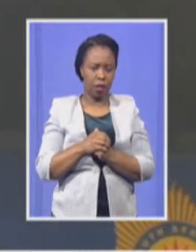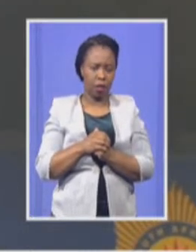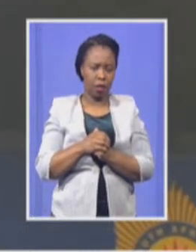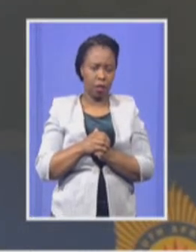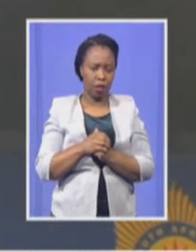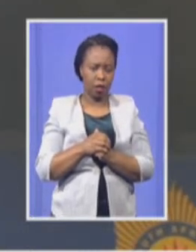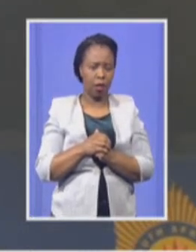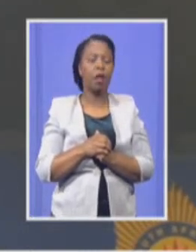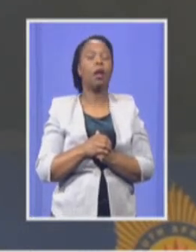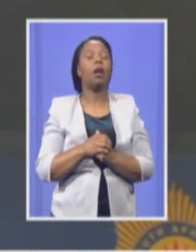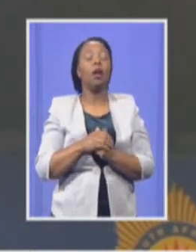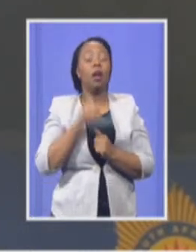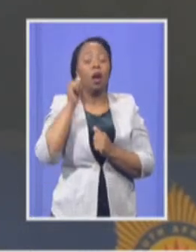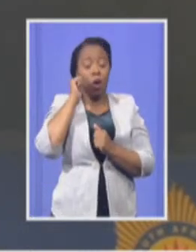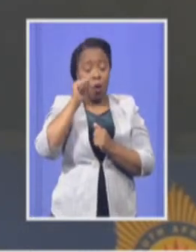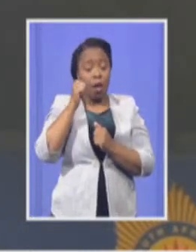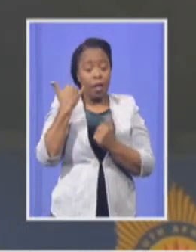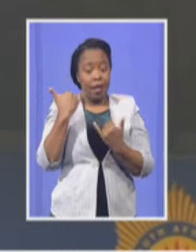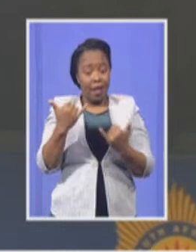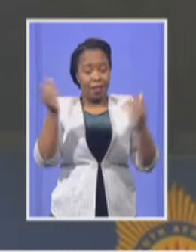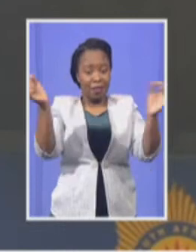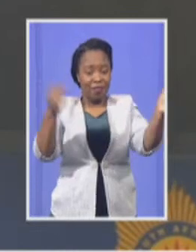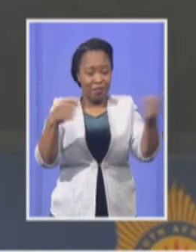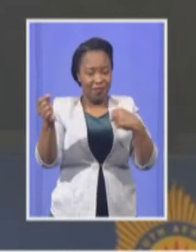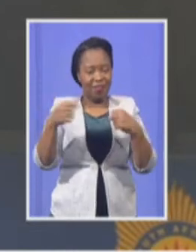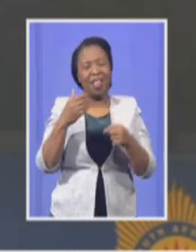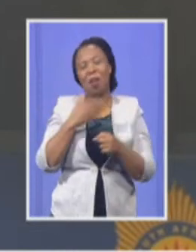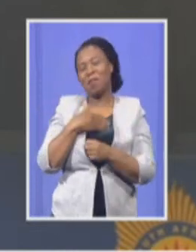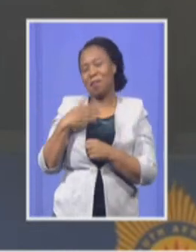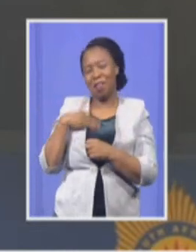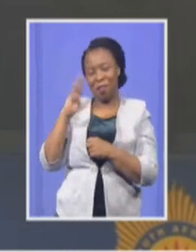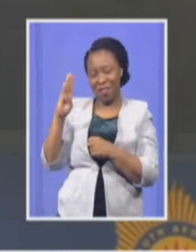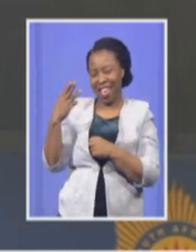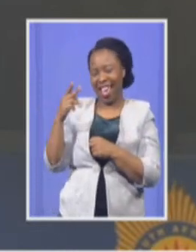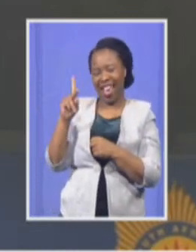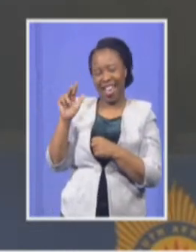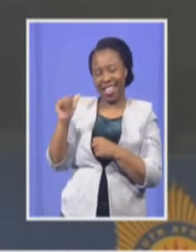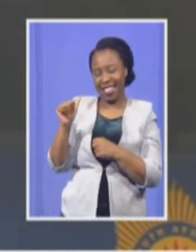uma-ke kurecruitwa manje mama ukubheka noma makubheka